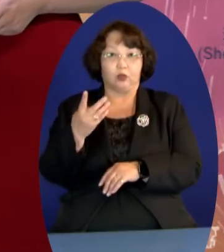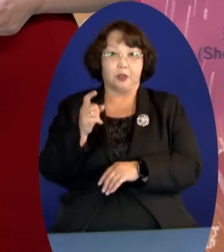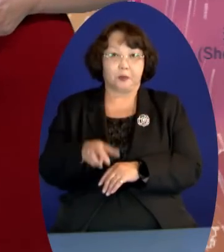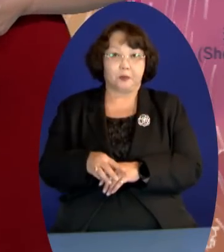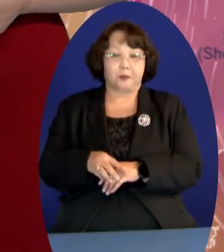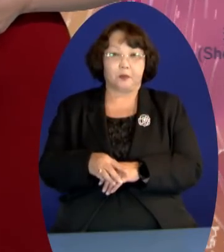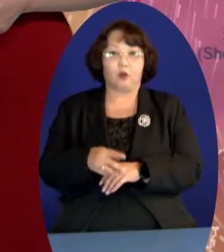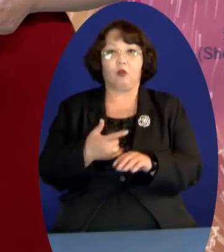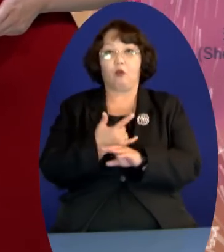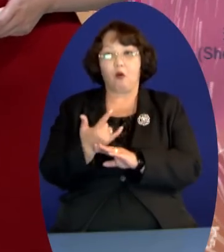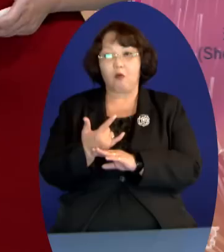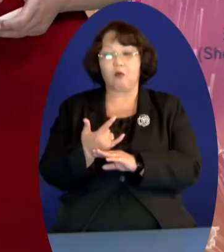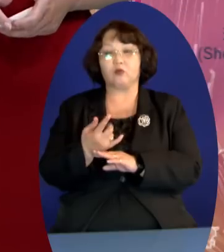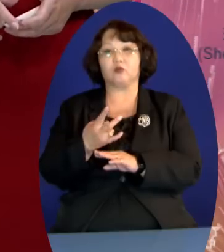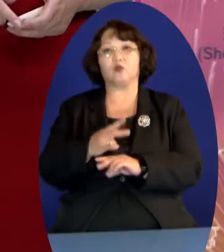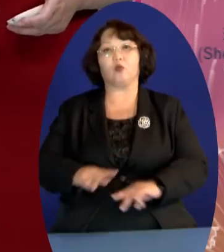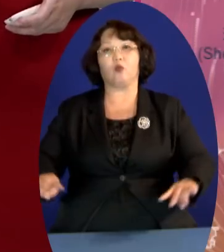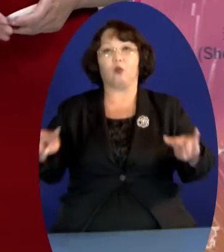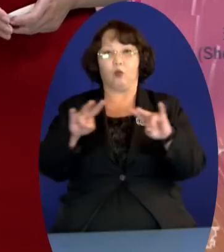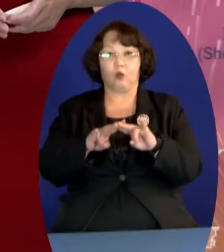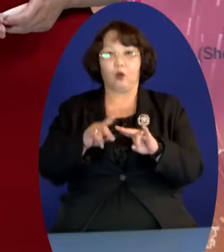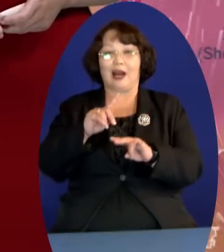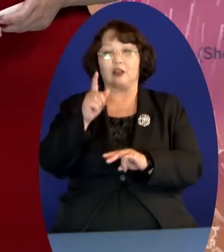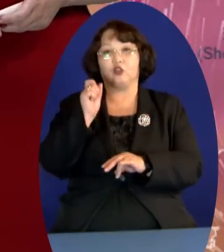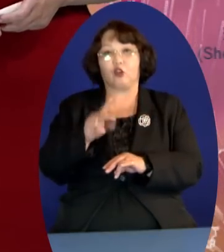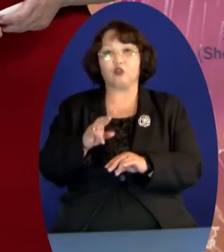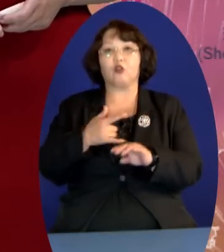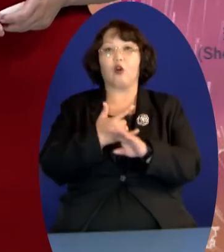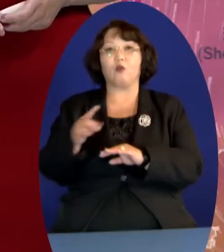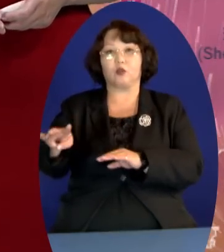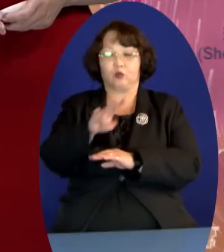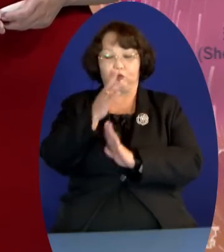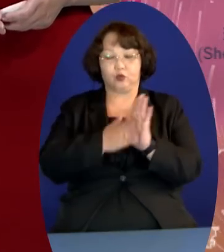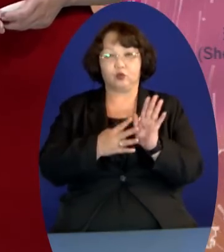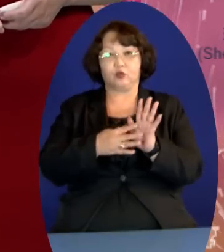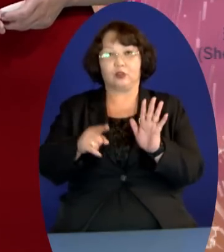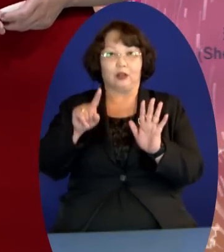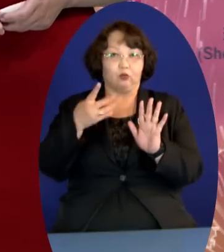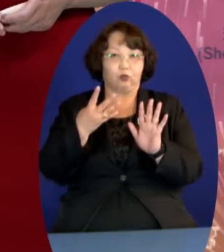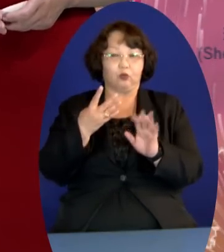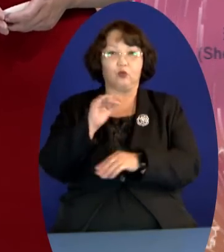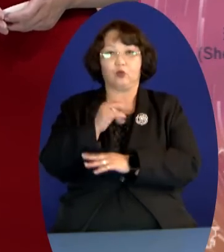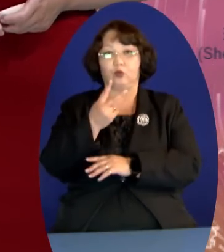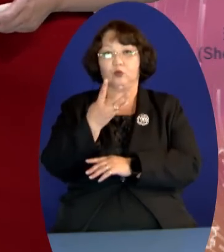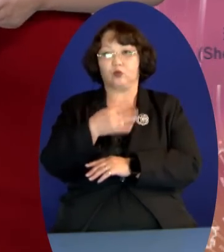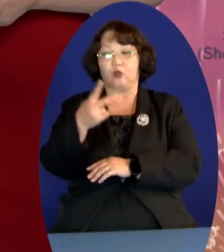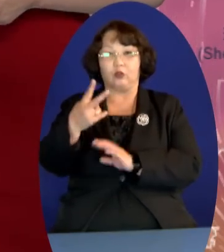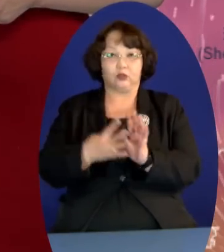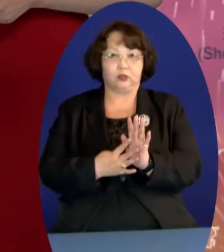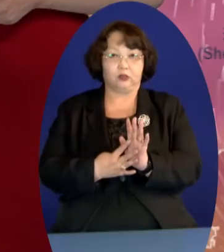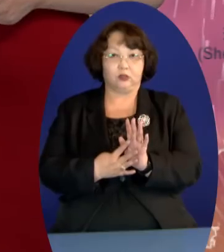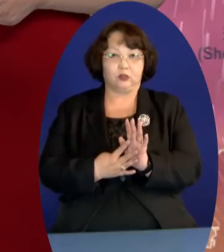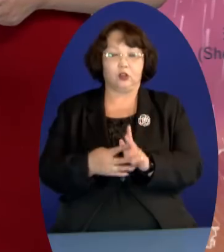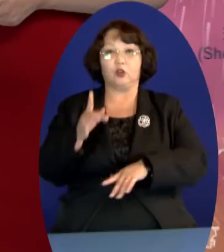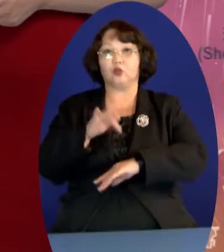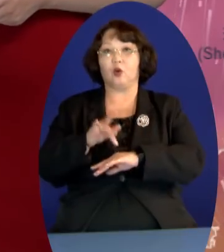их нуруудын хотгор, дорнод дарангийн тал нутаг, халх голын сав газар орчимд шөндөө 9-14 градус тулаан, өдөрт 24-29 градус тулаан.